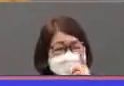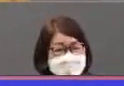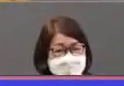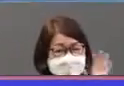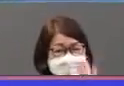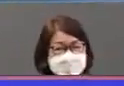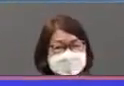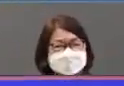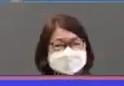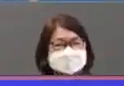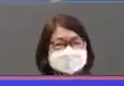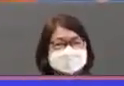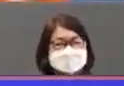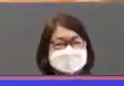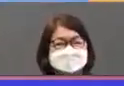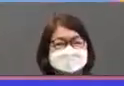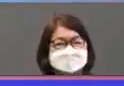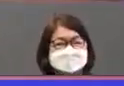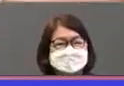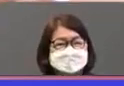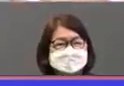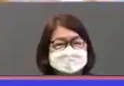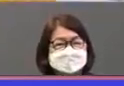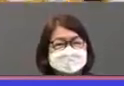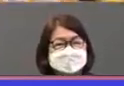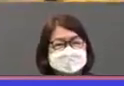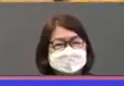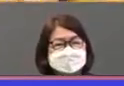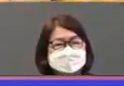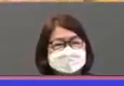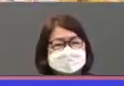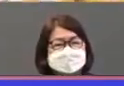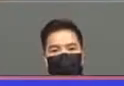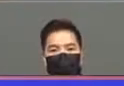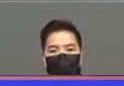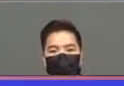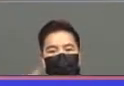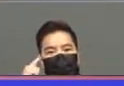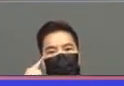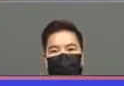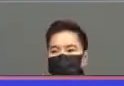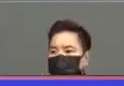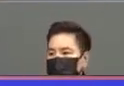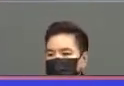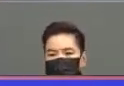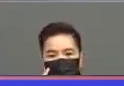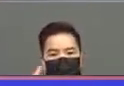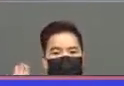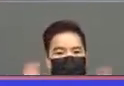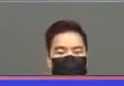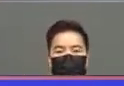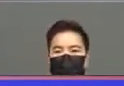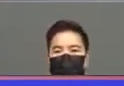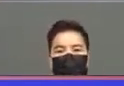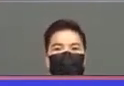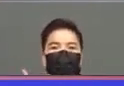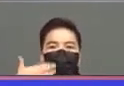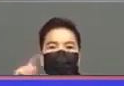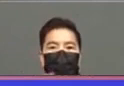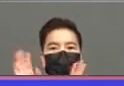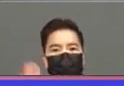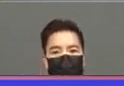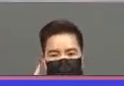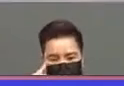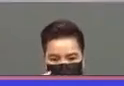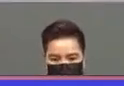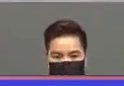ง 670,000 ตันคิดเป็นเงินก็ประมาณกว่า 72,000 กว่าล้านบาท ครับ โอ้โหแล้วยังมีไม่ใช่แค่นี้นะเรียกว่